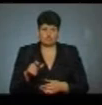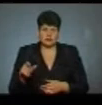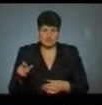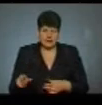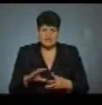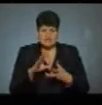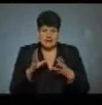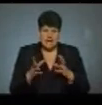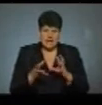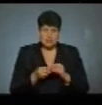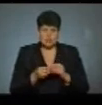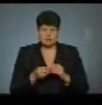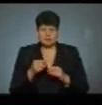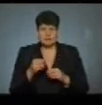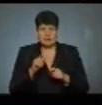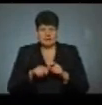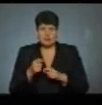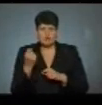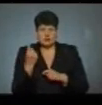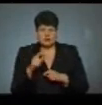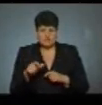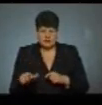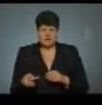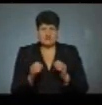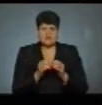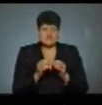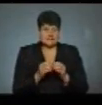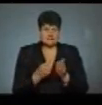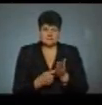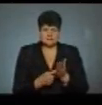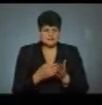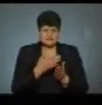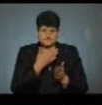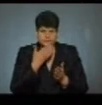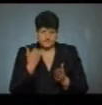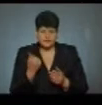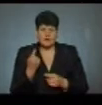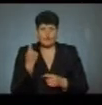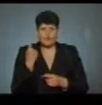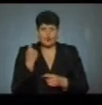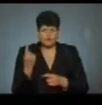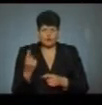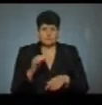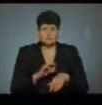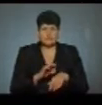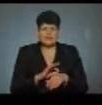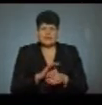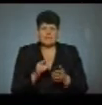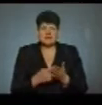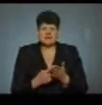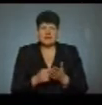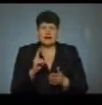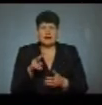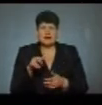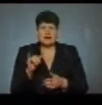Тернопільщині обстежили 11 осіб, у 10 діагноз коронавірусу не підтвердили лабораторно, в 1 діагноз не підтверджений